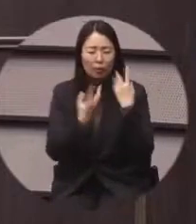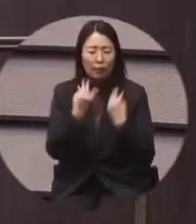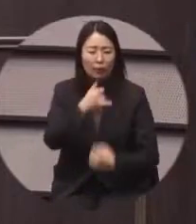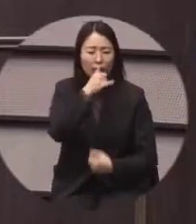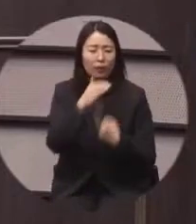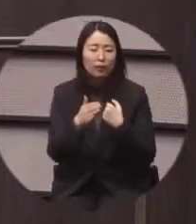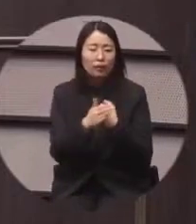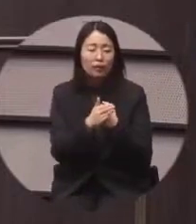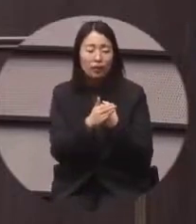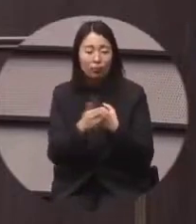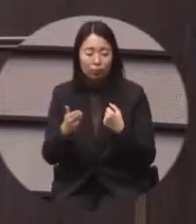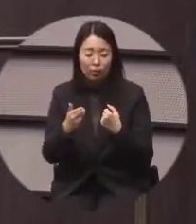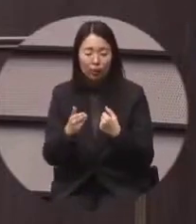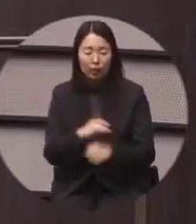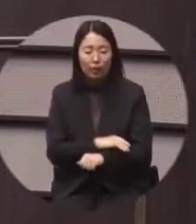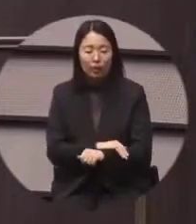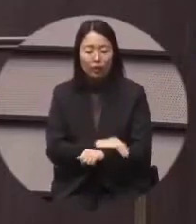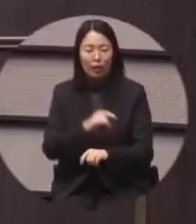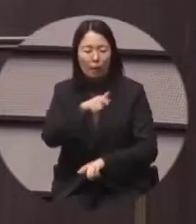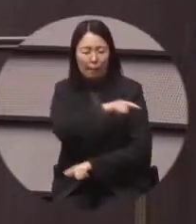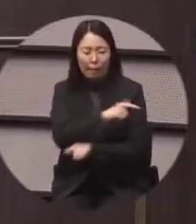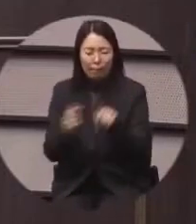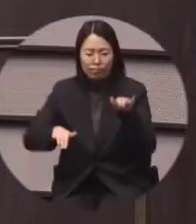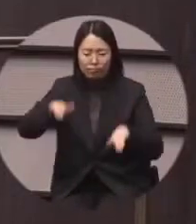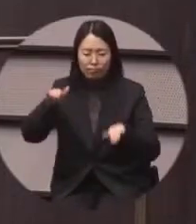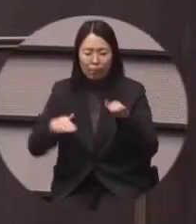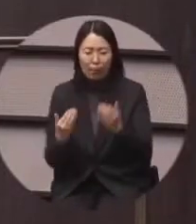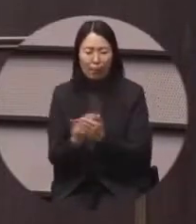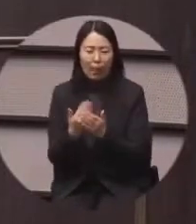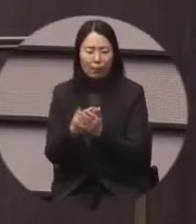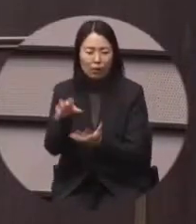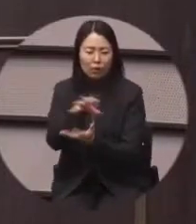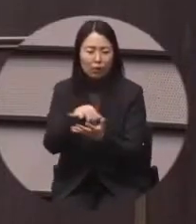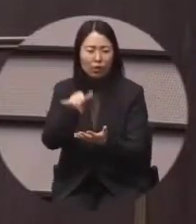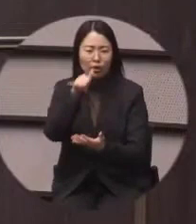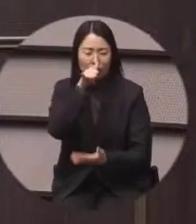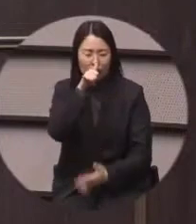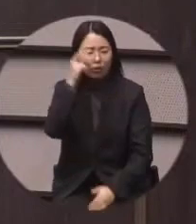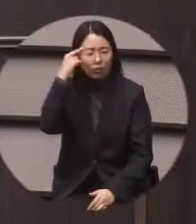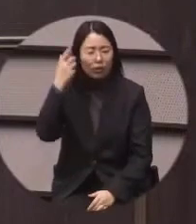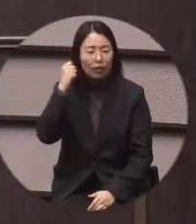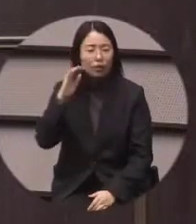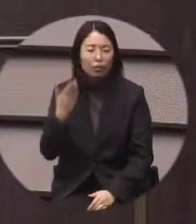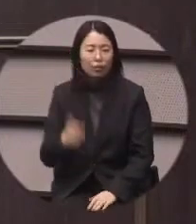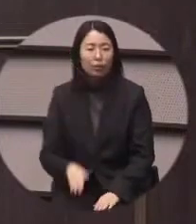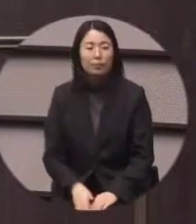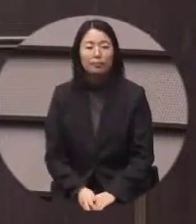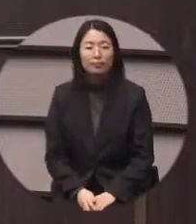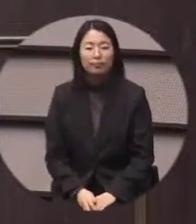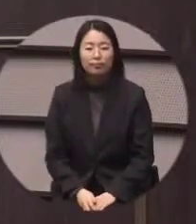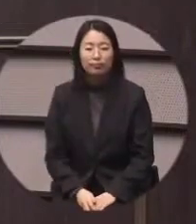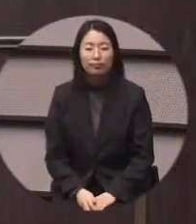비용을 유발하는 형태로 개발될 우려가 상존한다는 의미를 가지고 있다고 생각합니다.